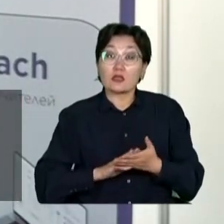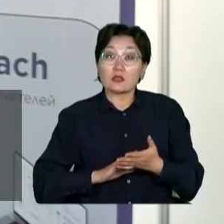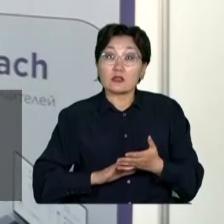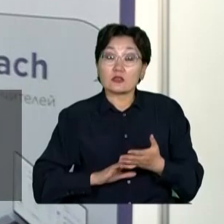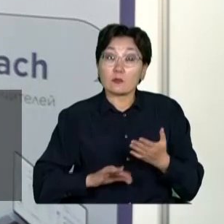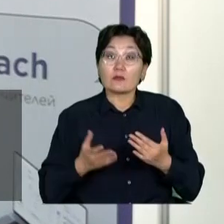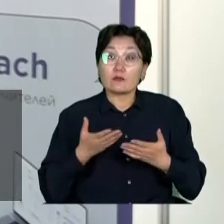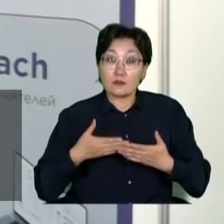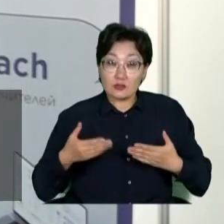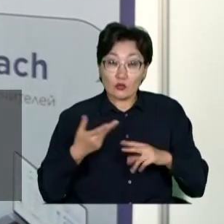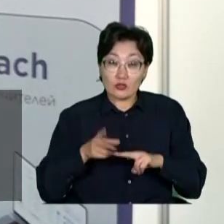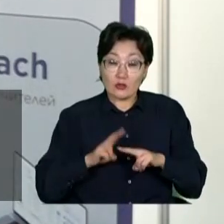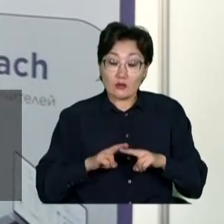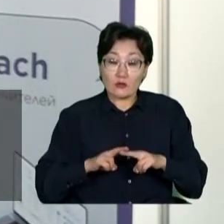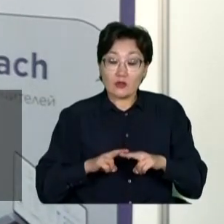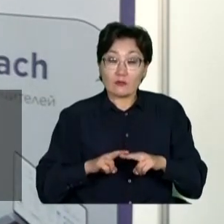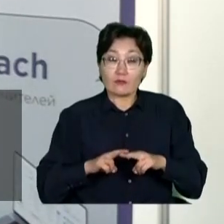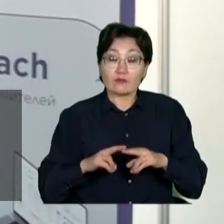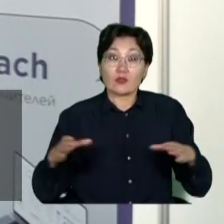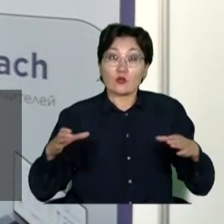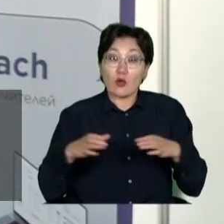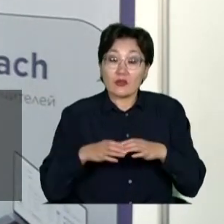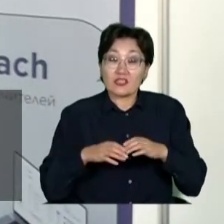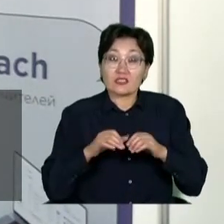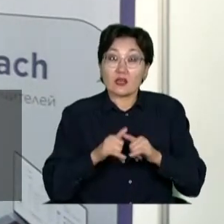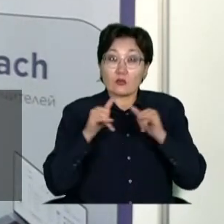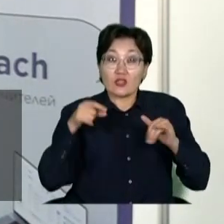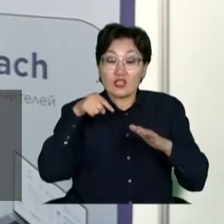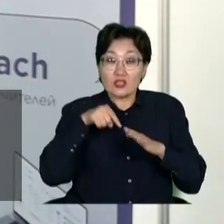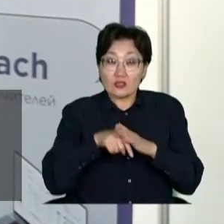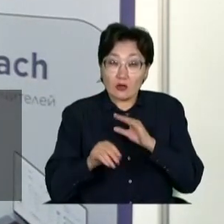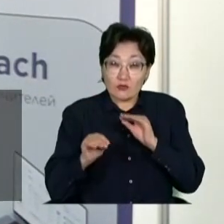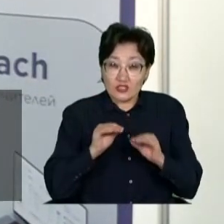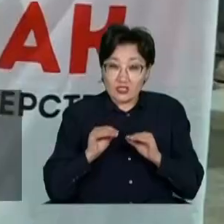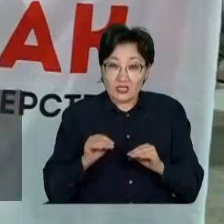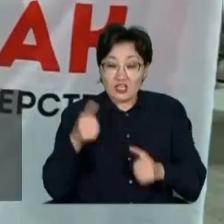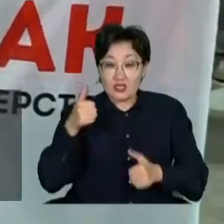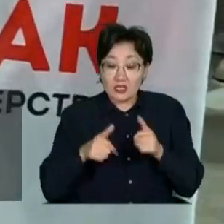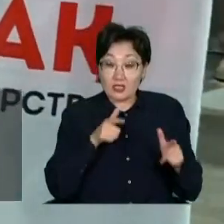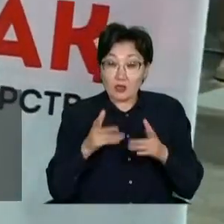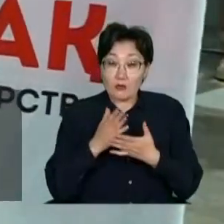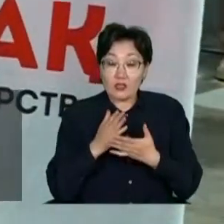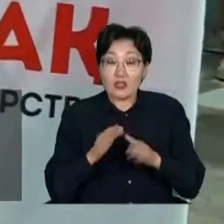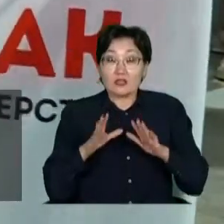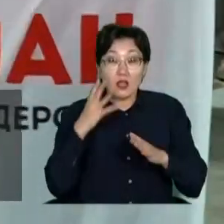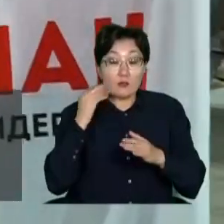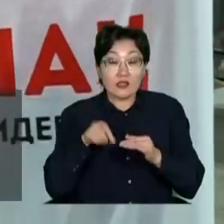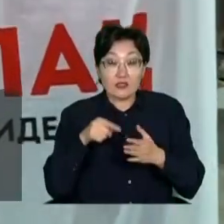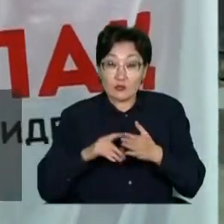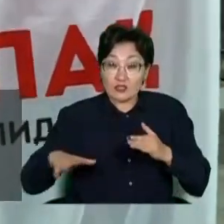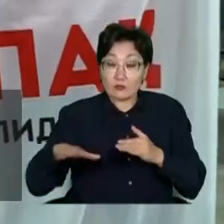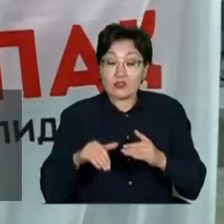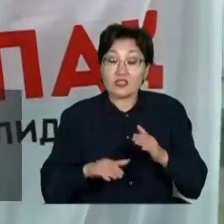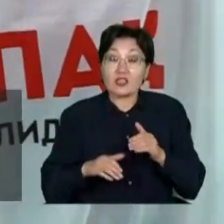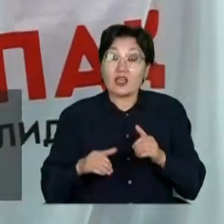арғы енді біз осы жиынтықты дамытуға, және Швейцариядағы жарысқа дайындап жатырмыз. Техкап Алматы аумағында әлемнің жетекші